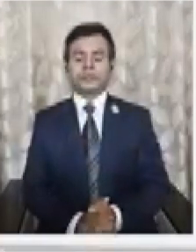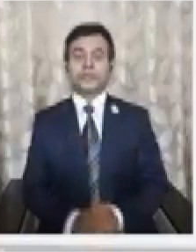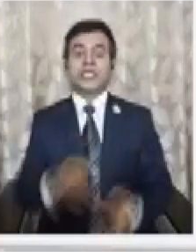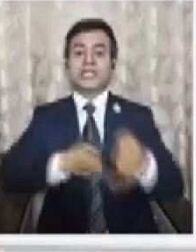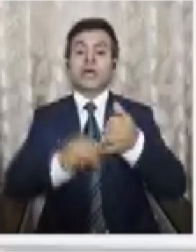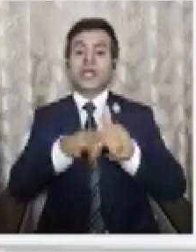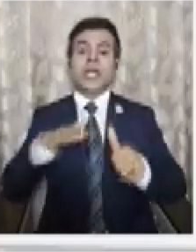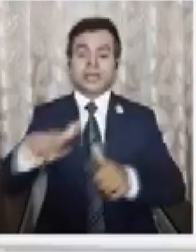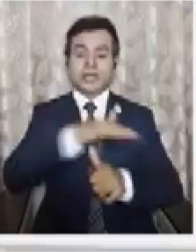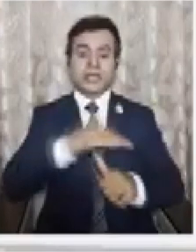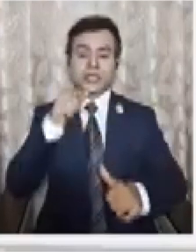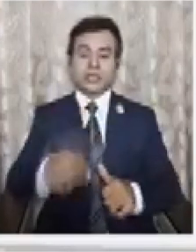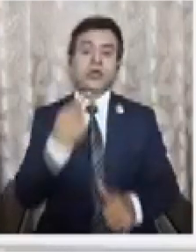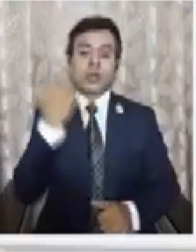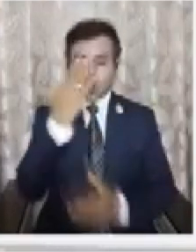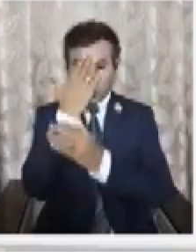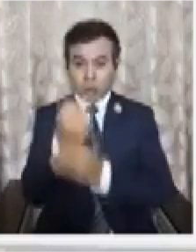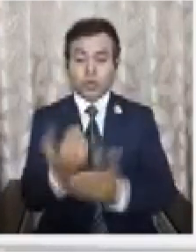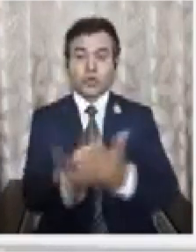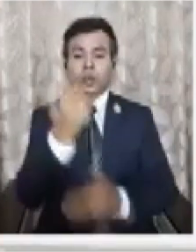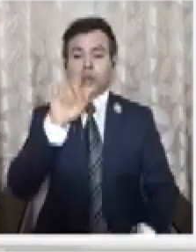সমুদ্রবন্দর ও ক্যান্টনমেন্ট রেলওয়ে স্টেশনে।